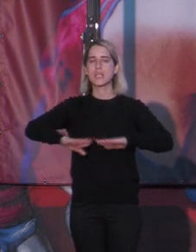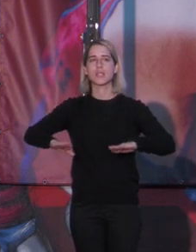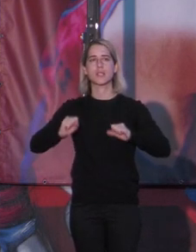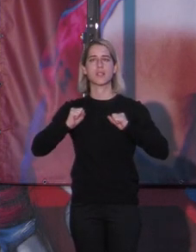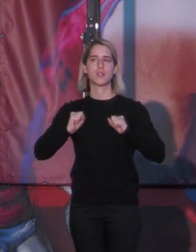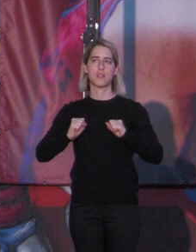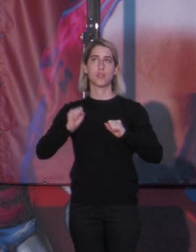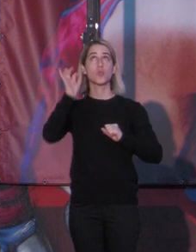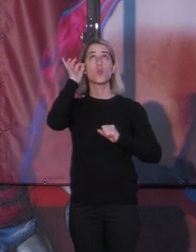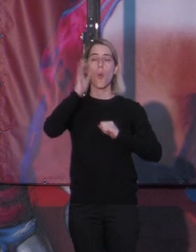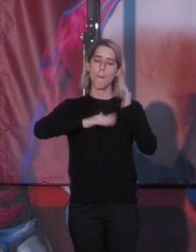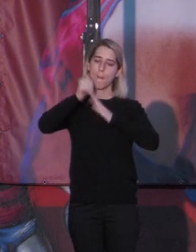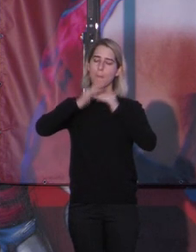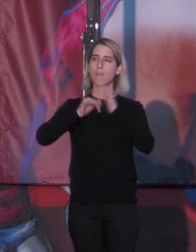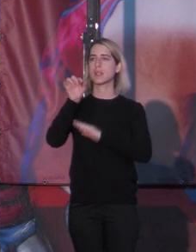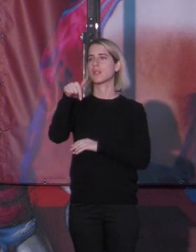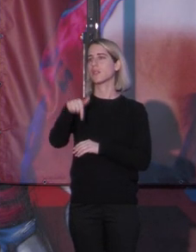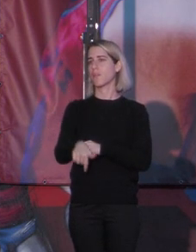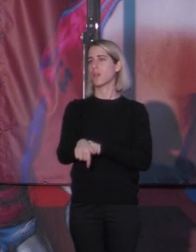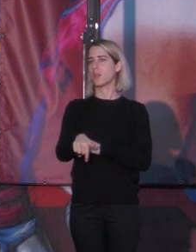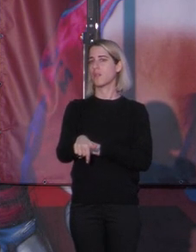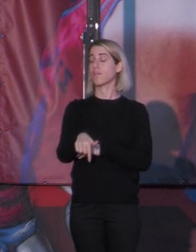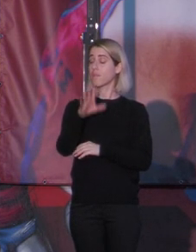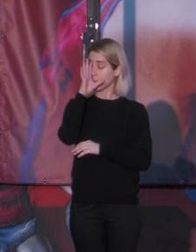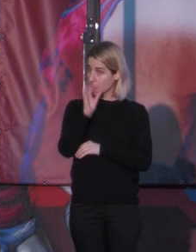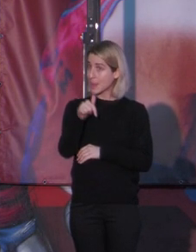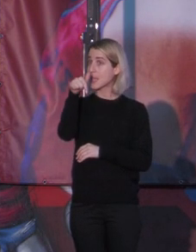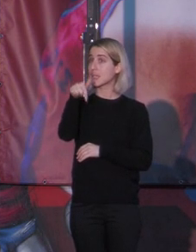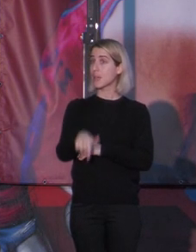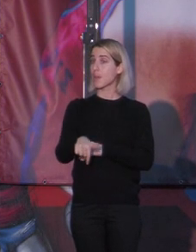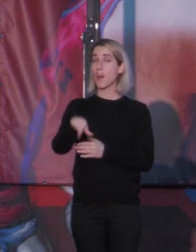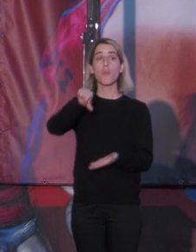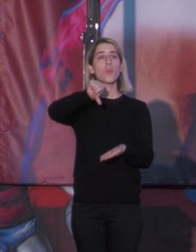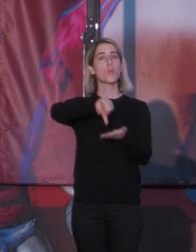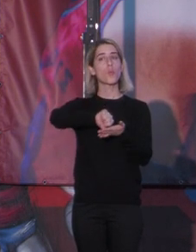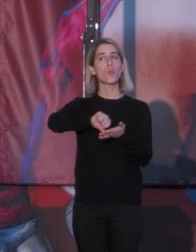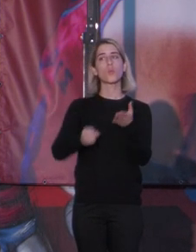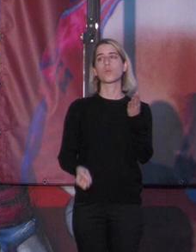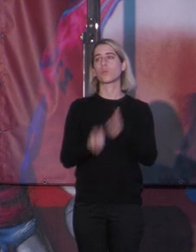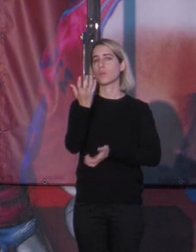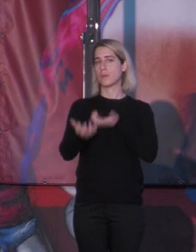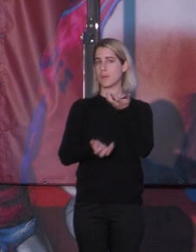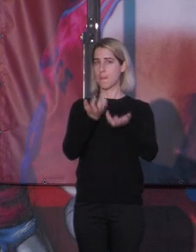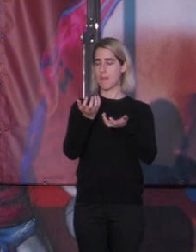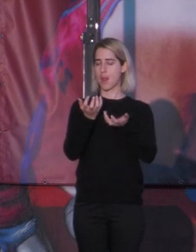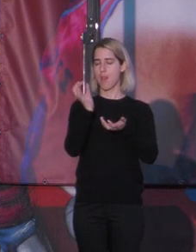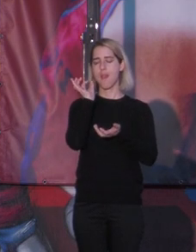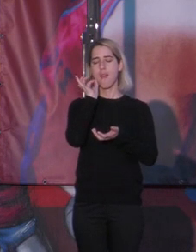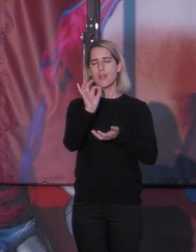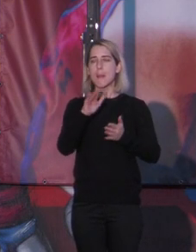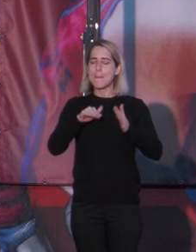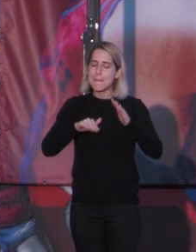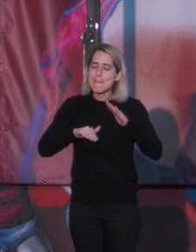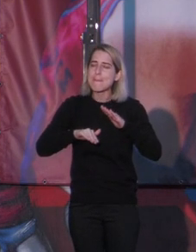σήμερα. Σήμερα είναι γεγονός πως η Νέα Σμύρνη, η πόλη μας, έχει φτάσει στα όρια της.